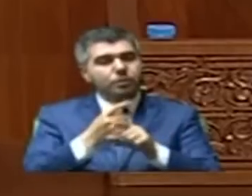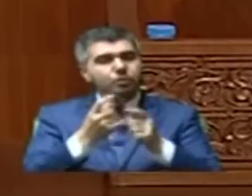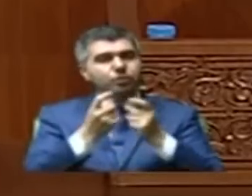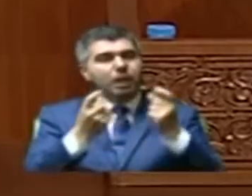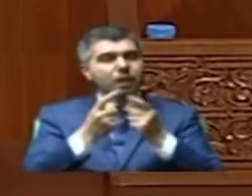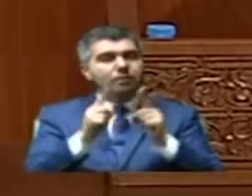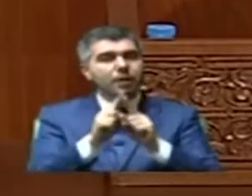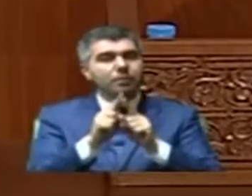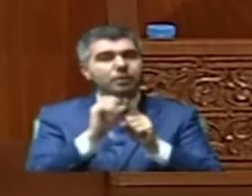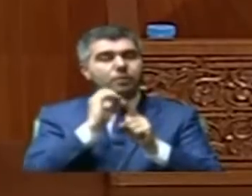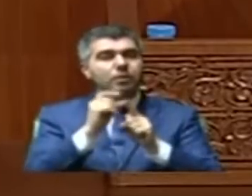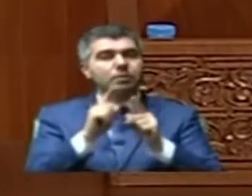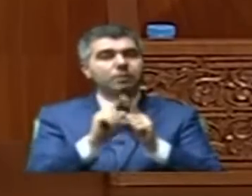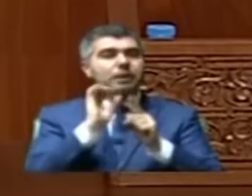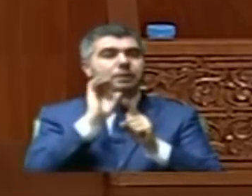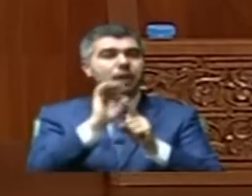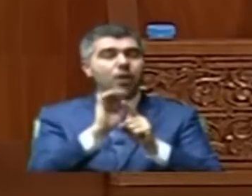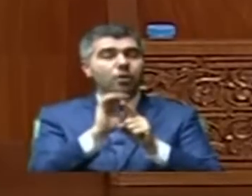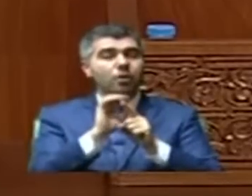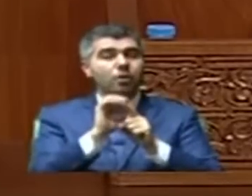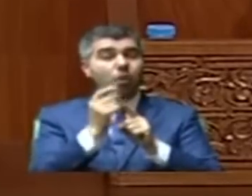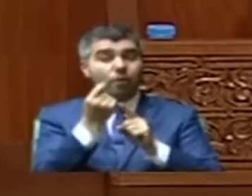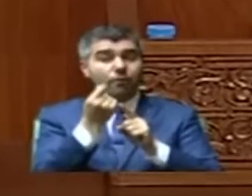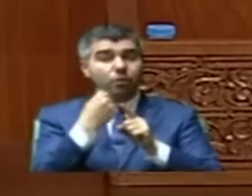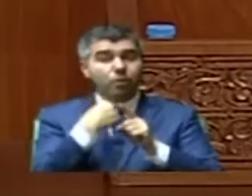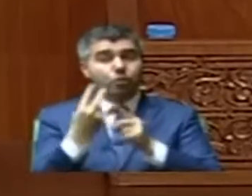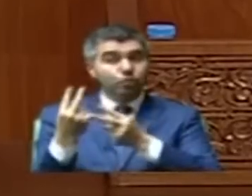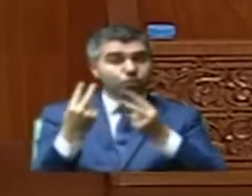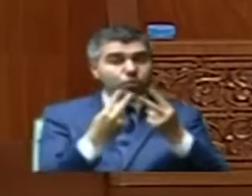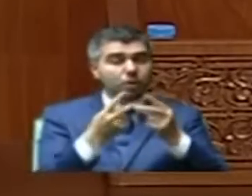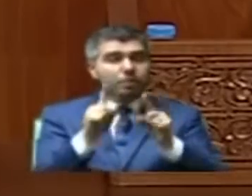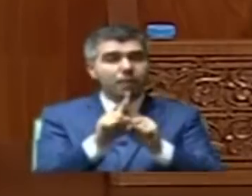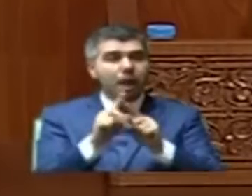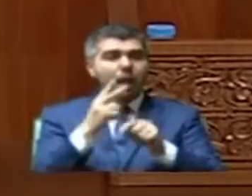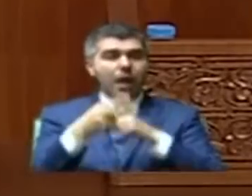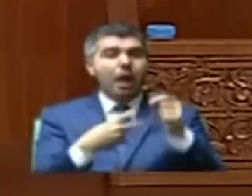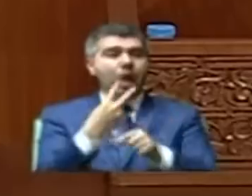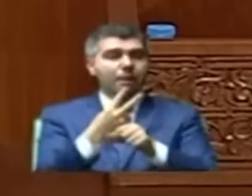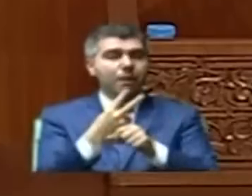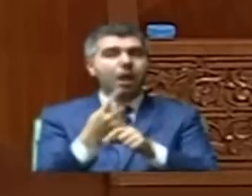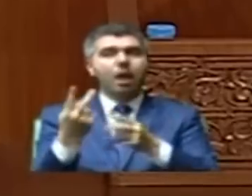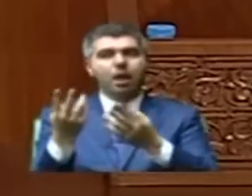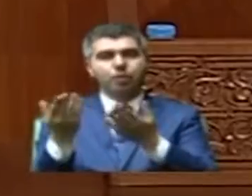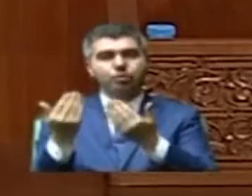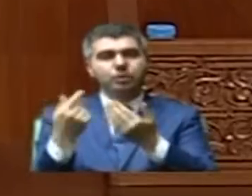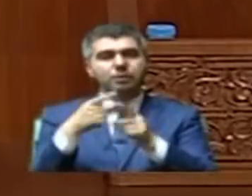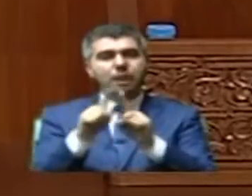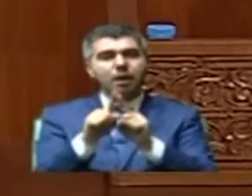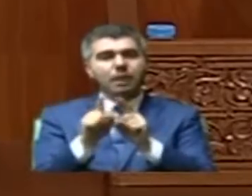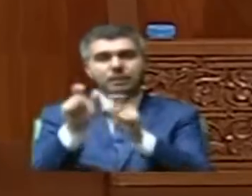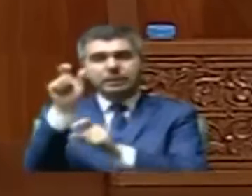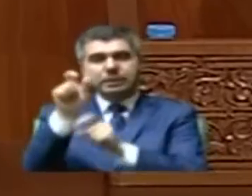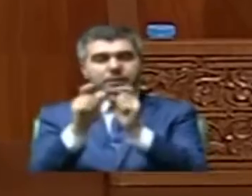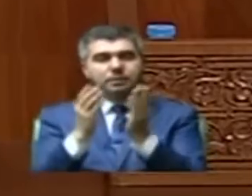راس مال جبان ماغادي يجيش باش يبدا يتمش واحد عامين كيتسنى غادي يجيو الاطر ولا